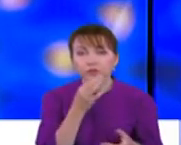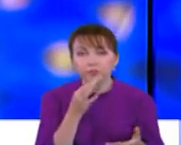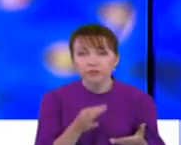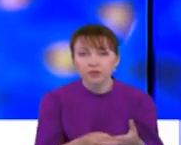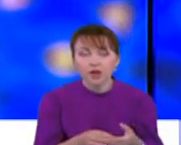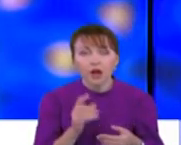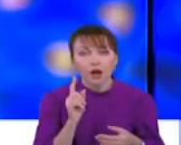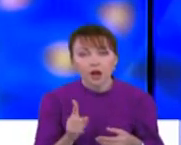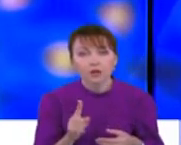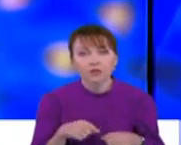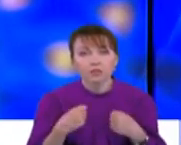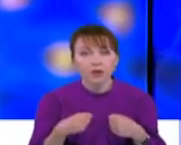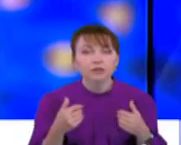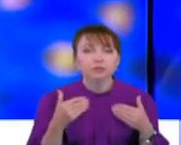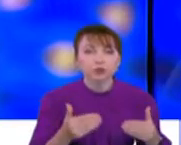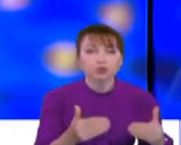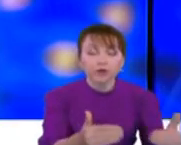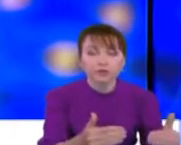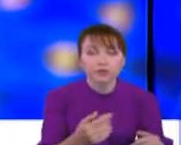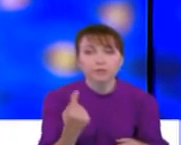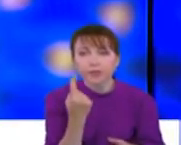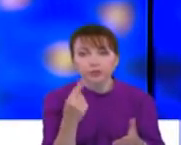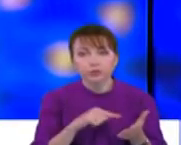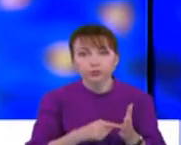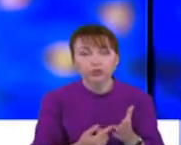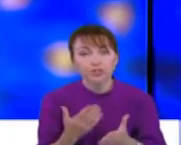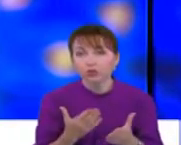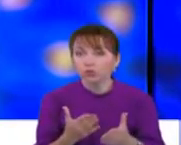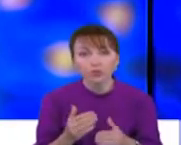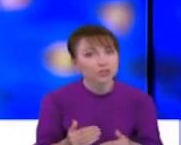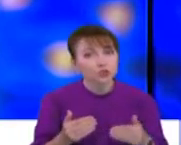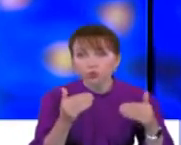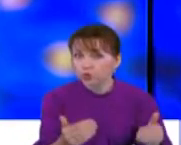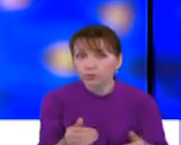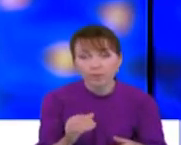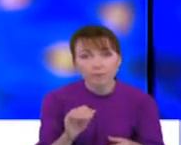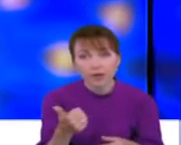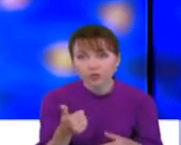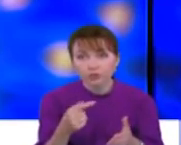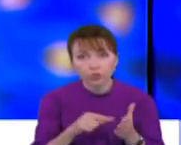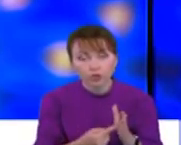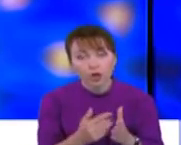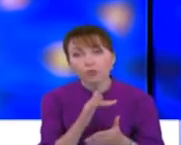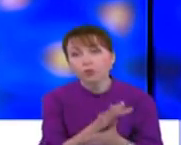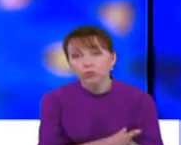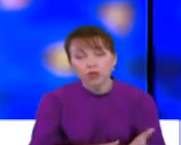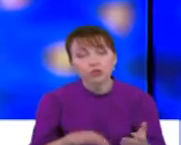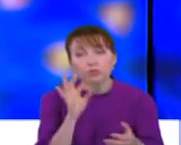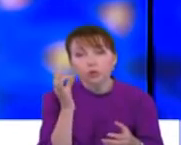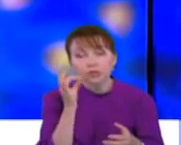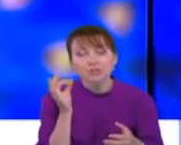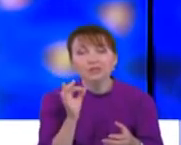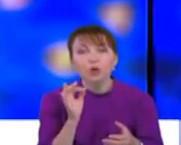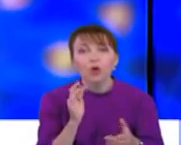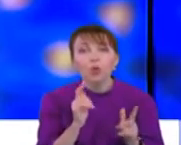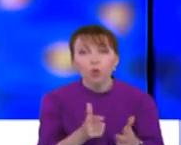але намагатися просуватися. Це перший пункт же. Якщо ми не зрушимо з місця, перший пункт про подальше по Мінським угодам, другий –